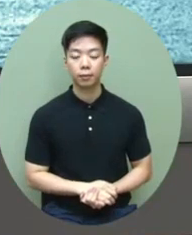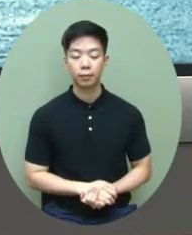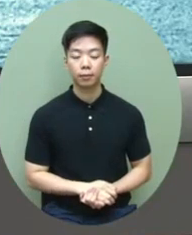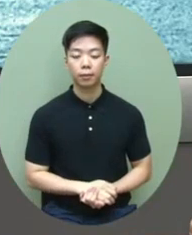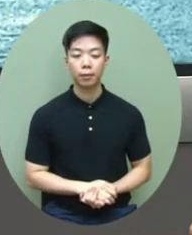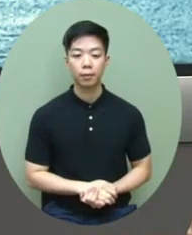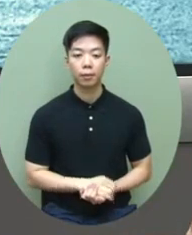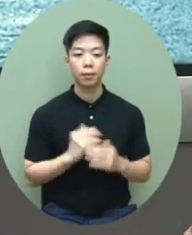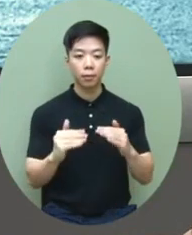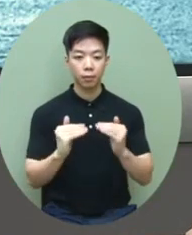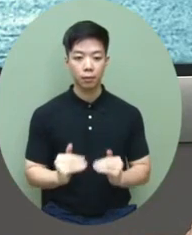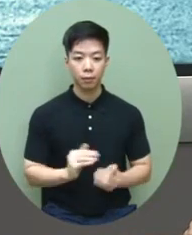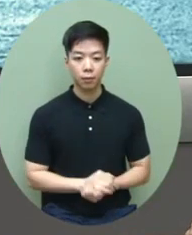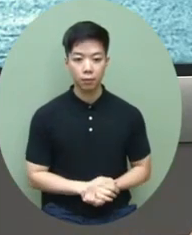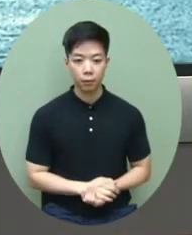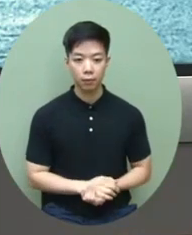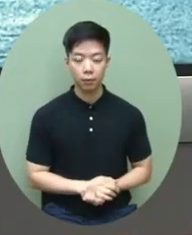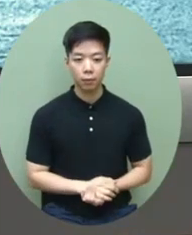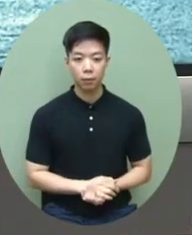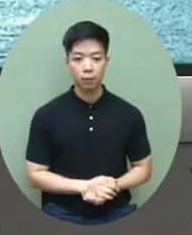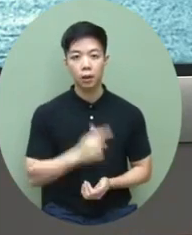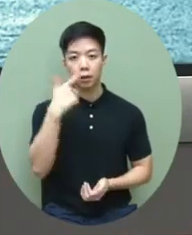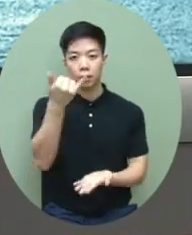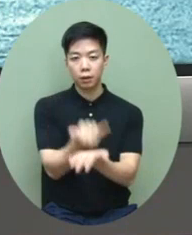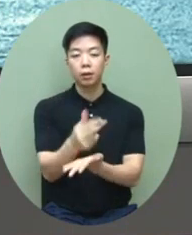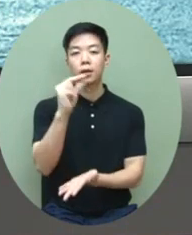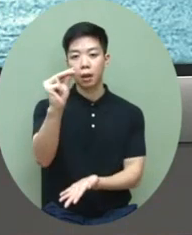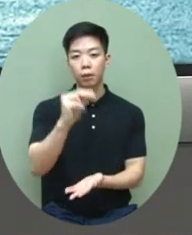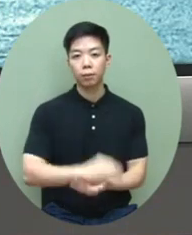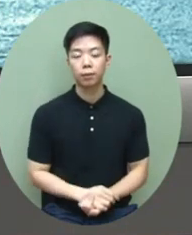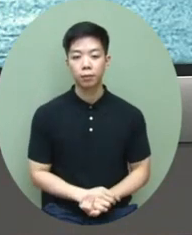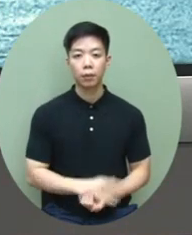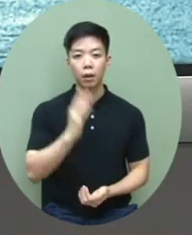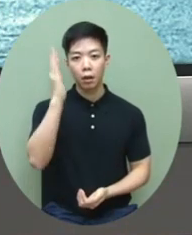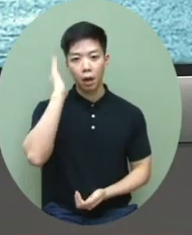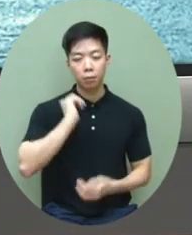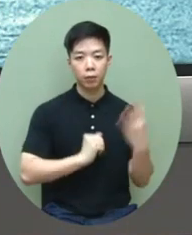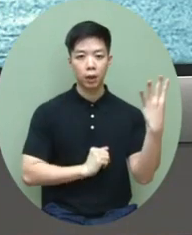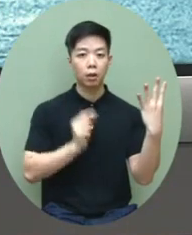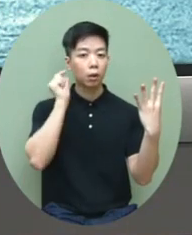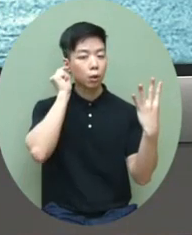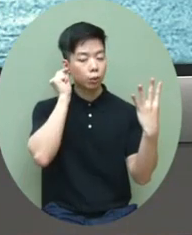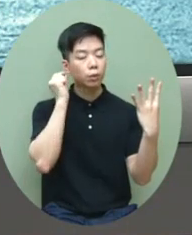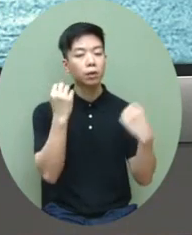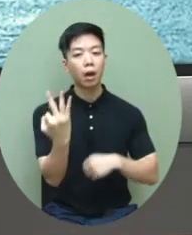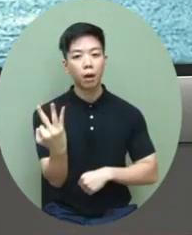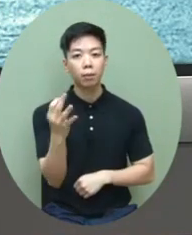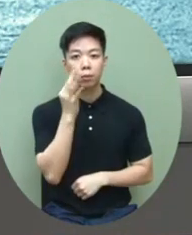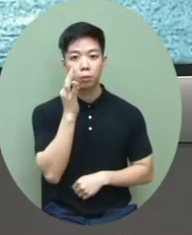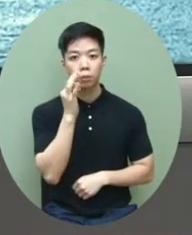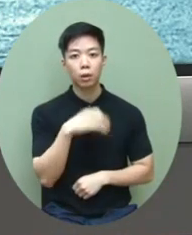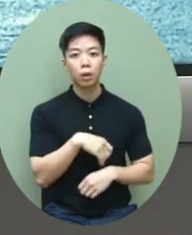咁就另外咧，係新呈報咗7宗嘅離世個案啦，分別就係4男3女，年齡就介